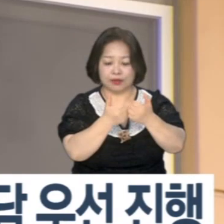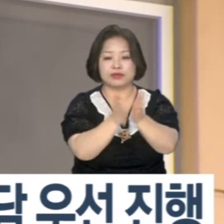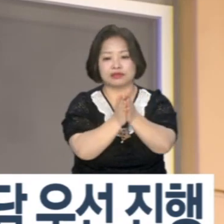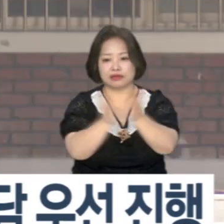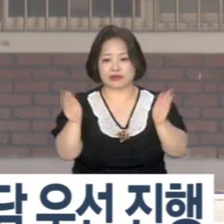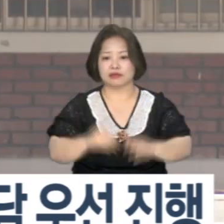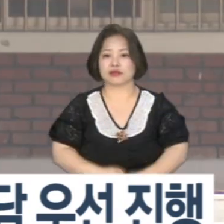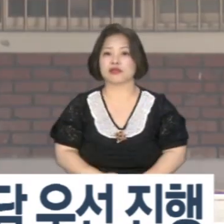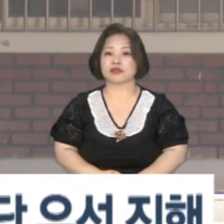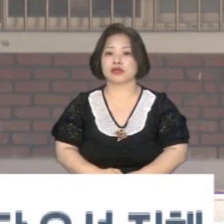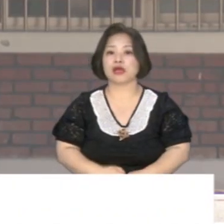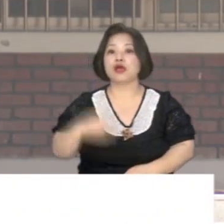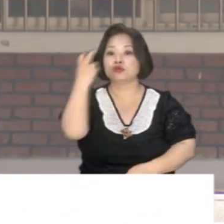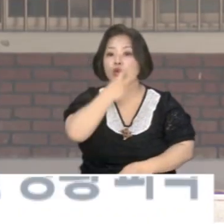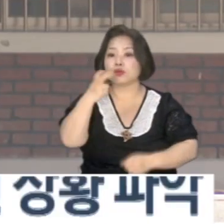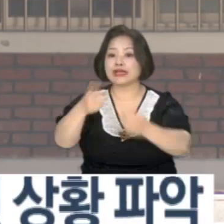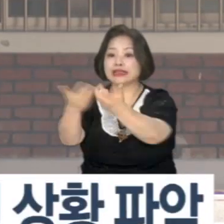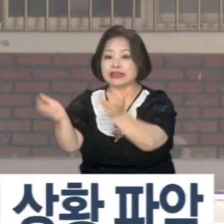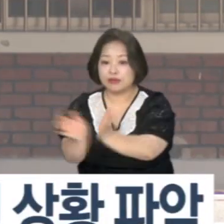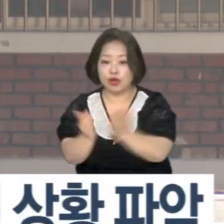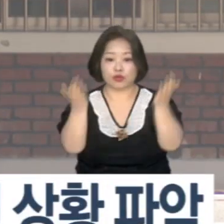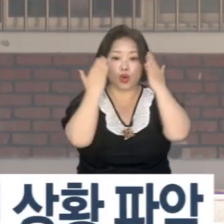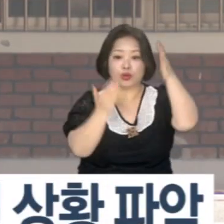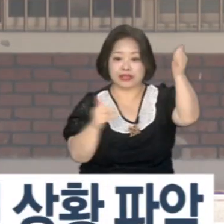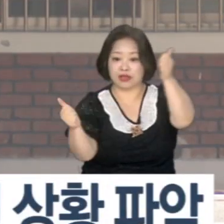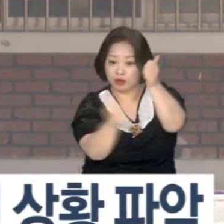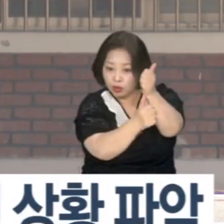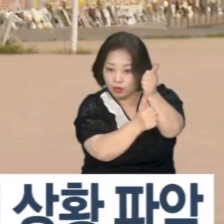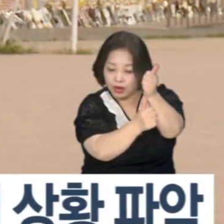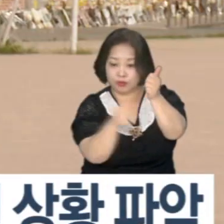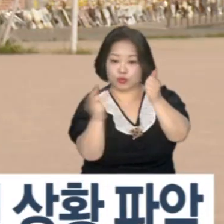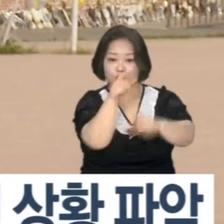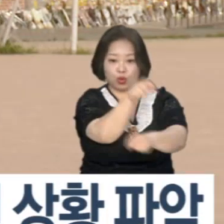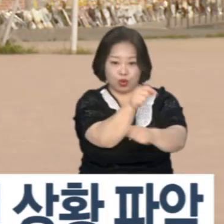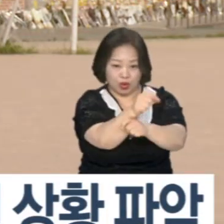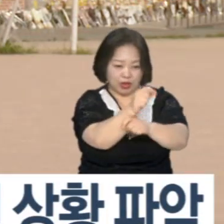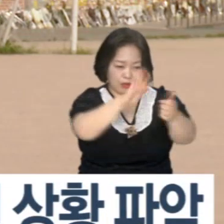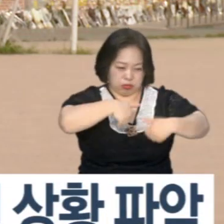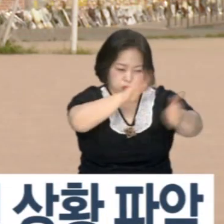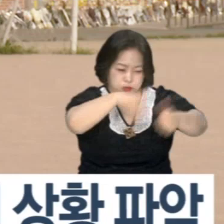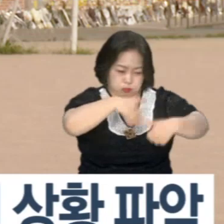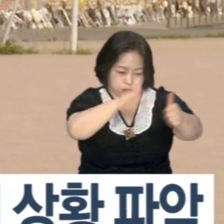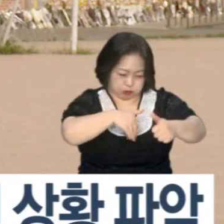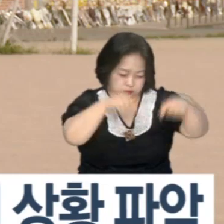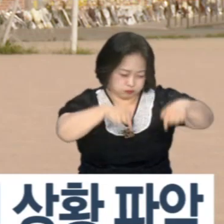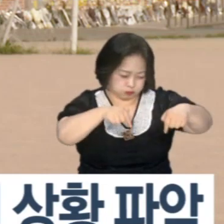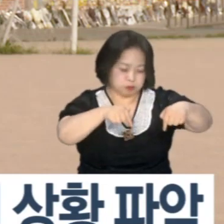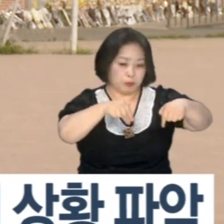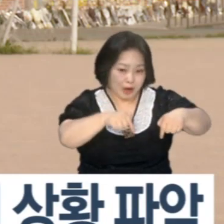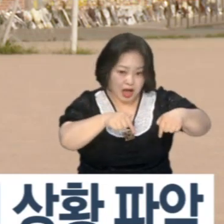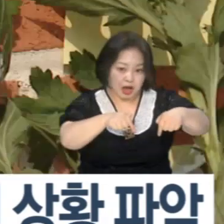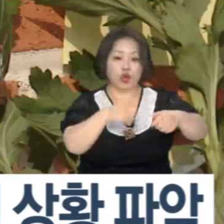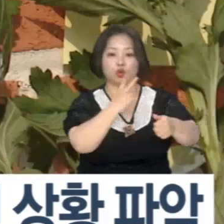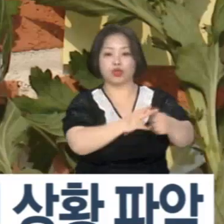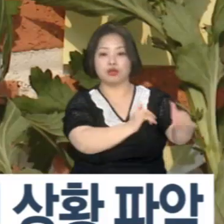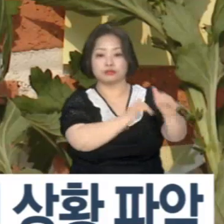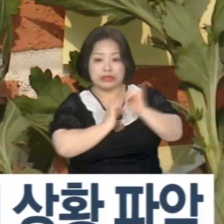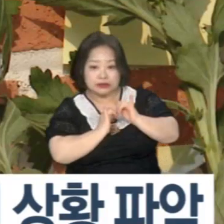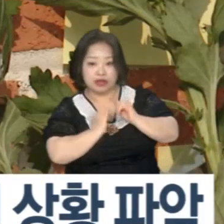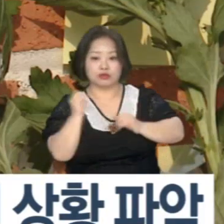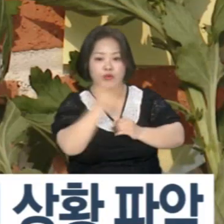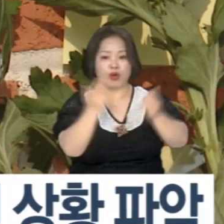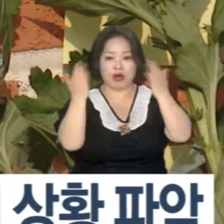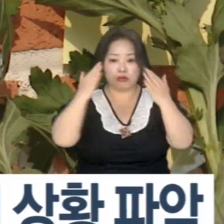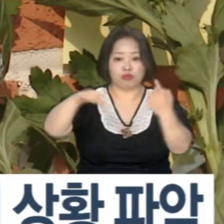조사단은 교장과 교감 동료 교원과 면담을 통해 고인이 숨진 경위와 학교 운영 상황도